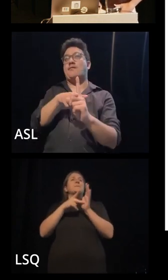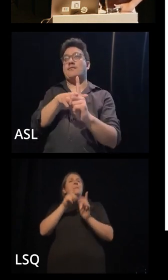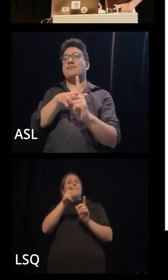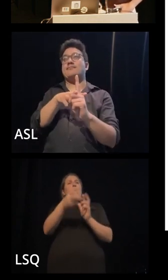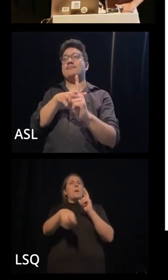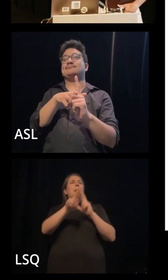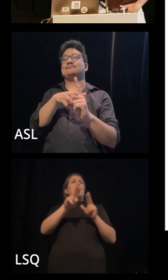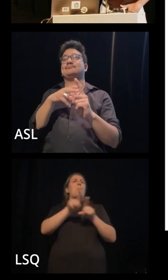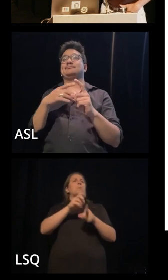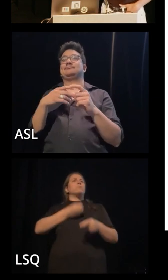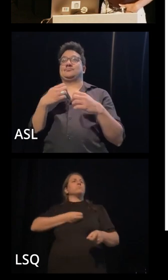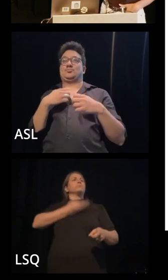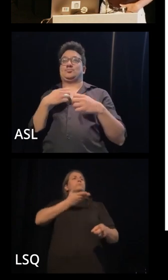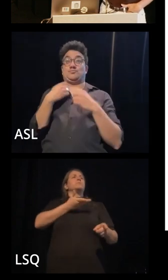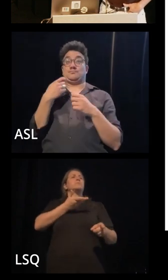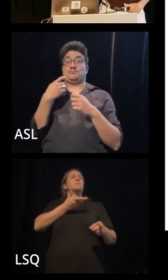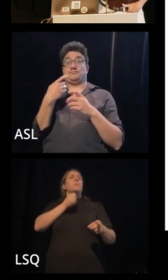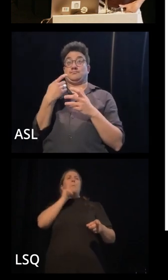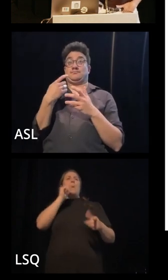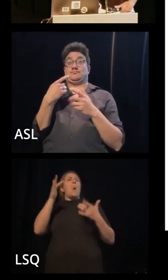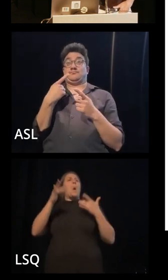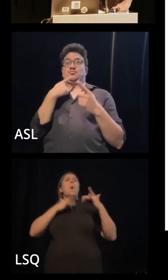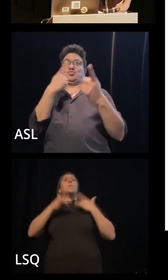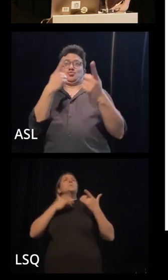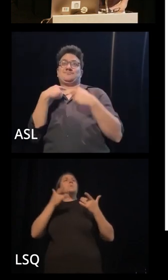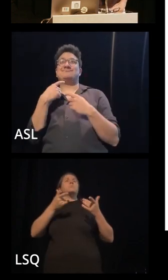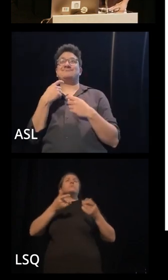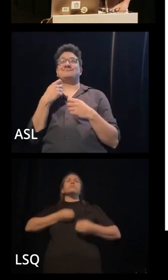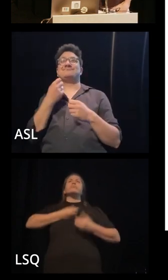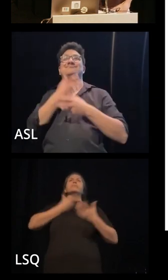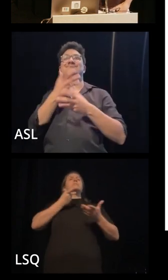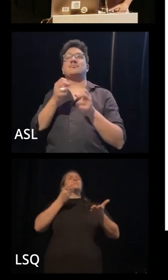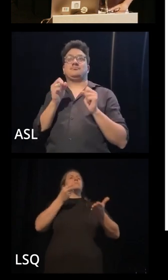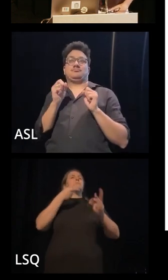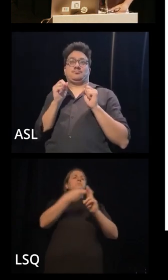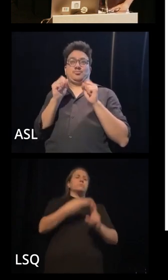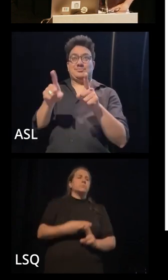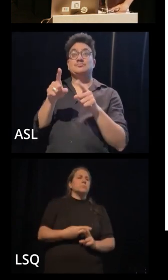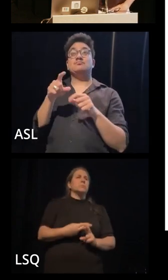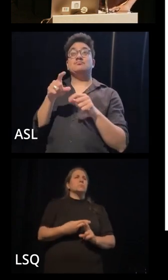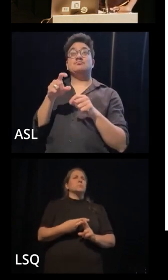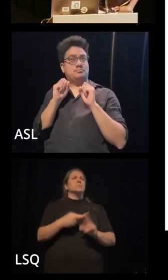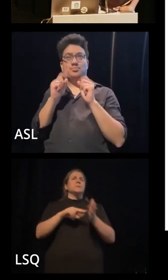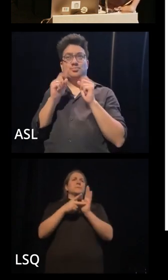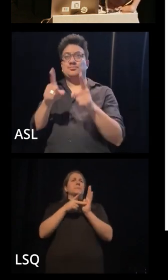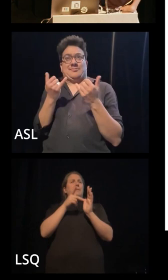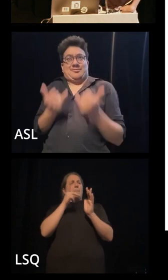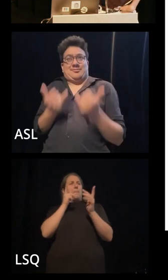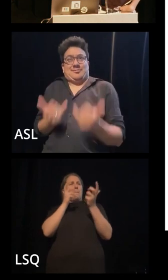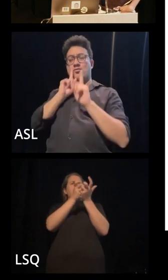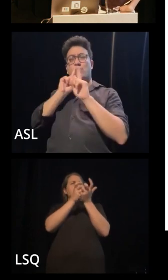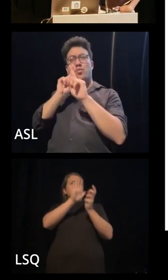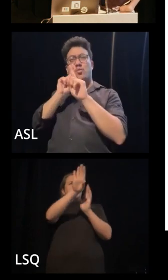et une troisième et dernière partie concernant la caractéristique de la personne interrogée.